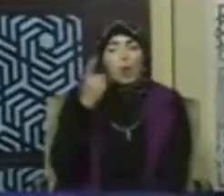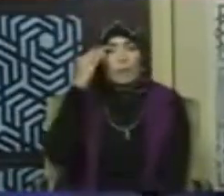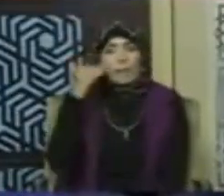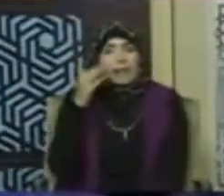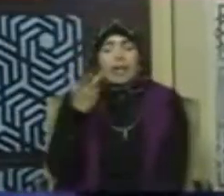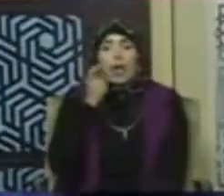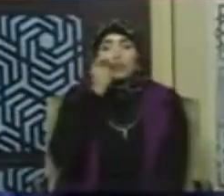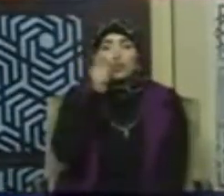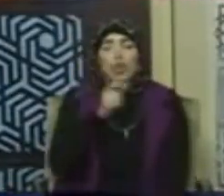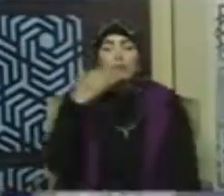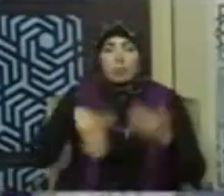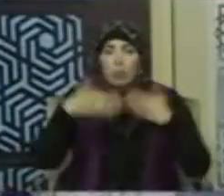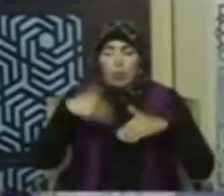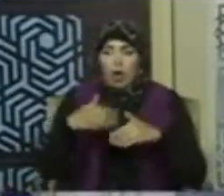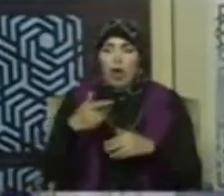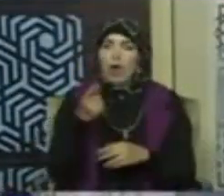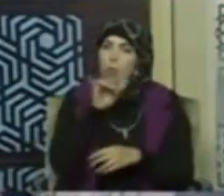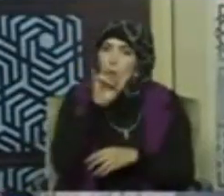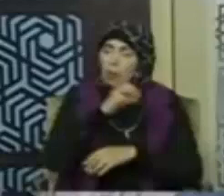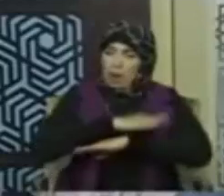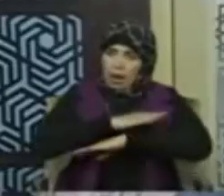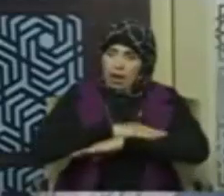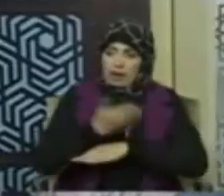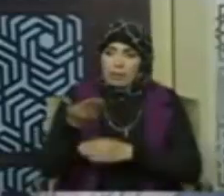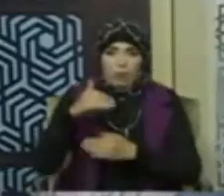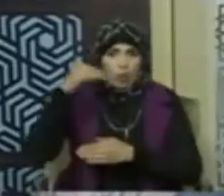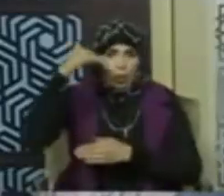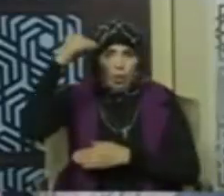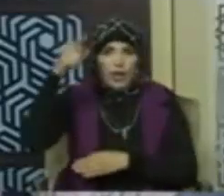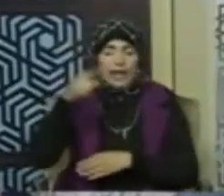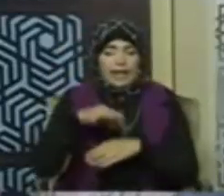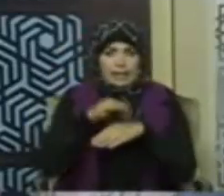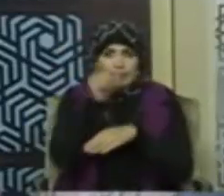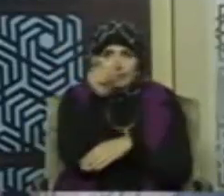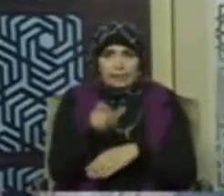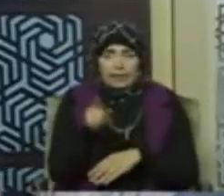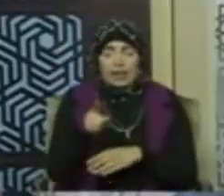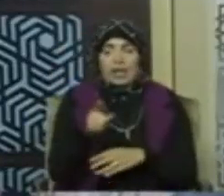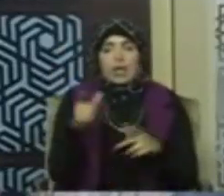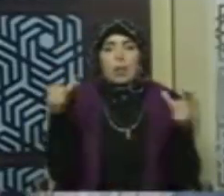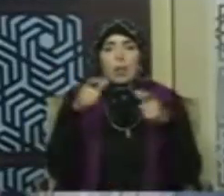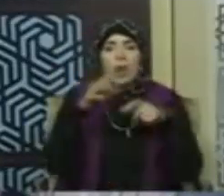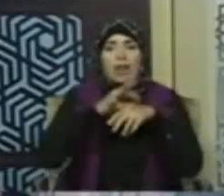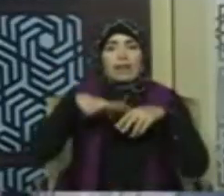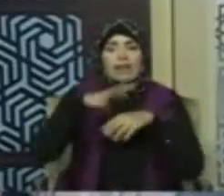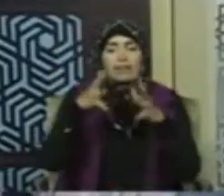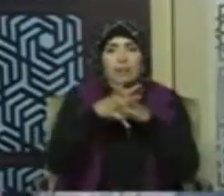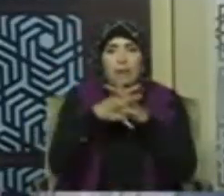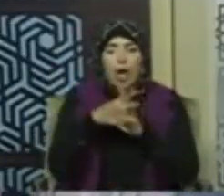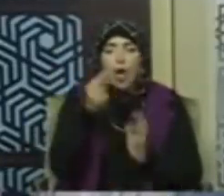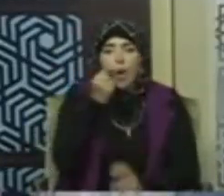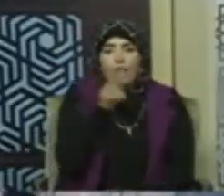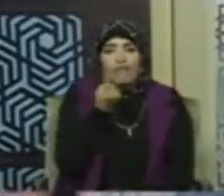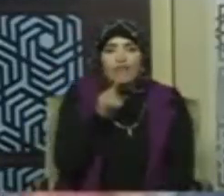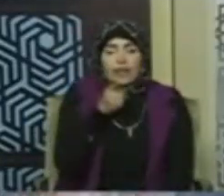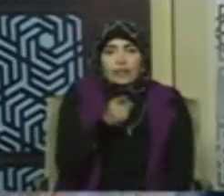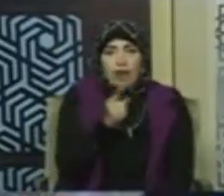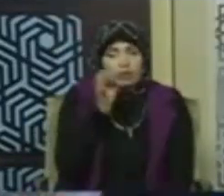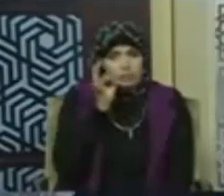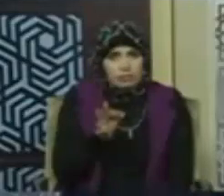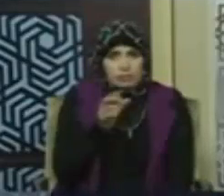الخاصة فإن الذوق والرقي الإنساني والاجتماعي والفطرة السليمة